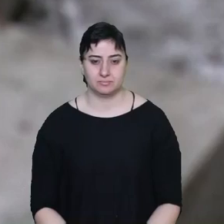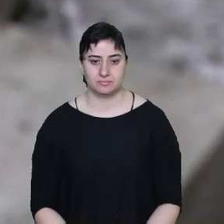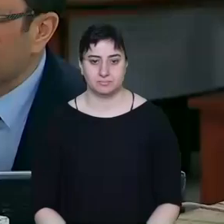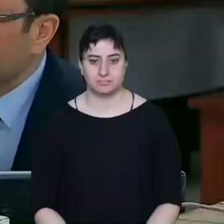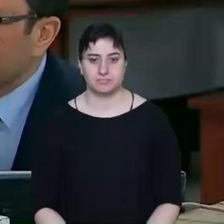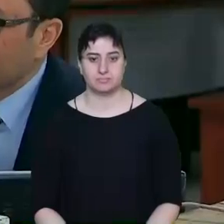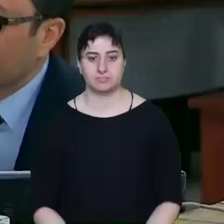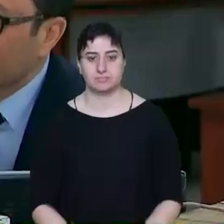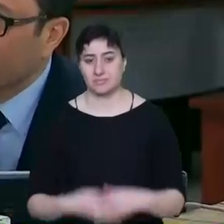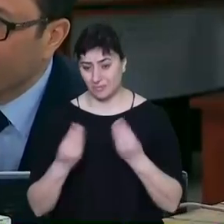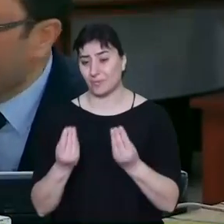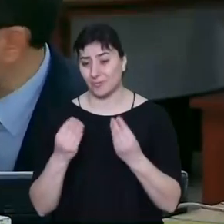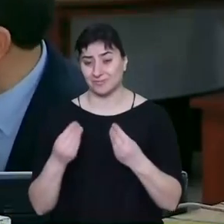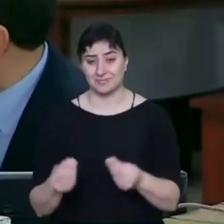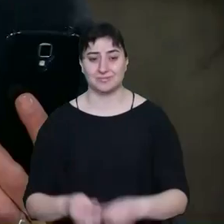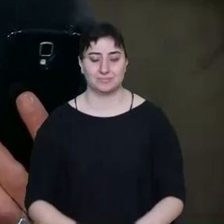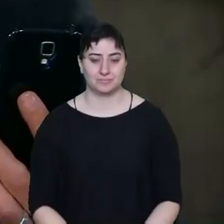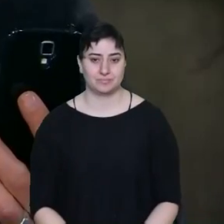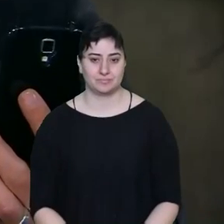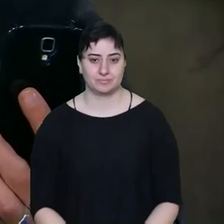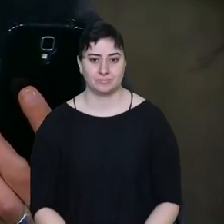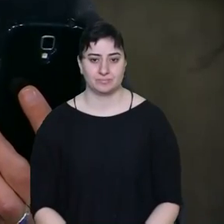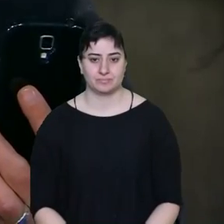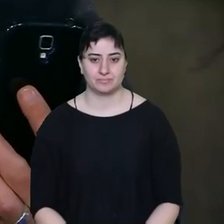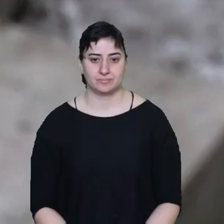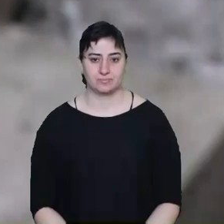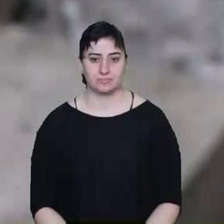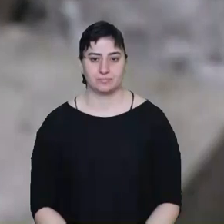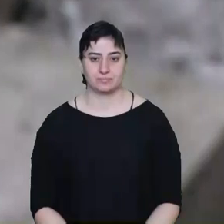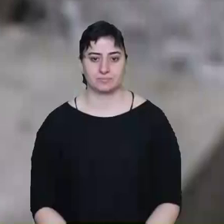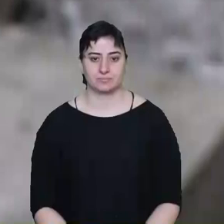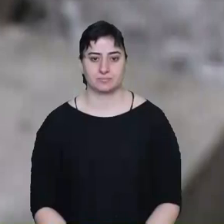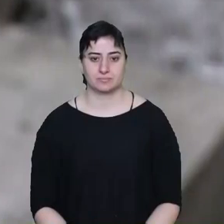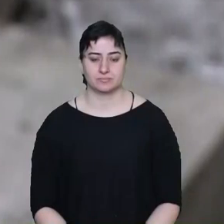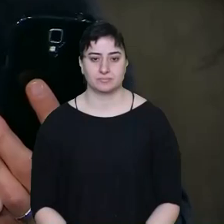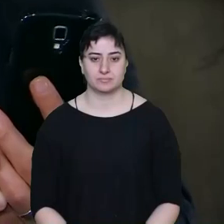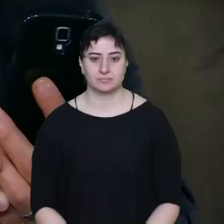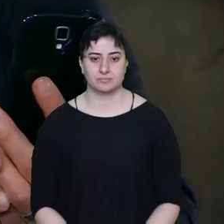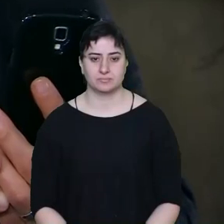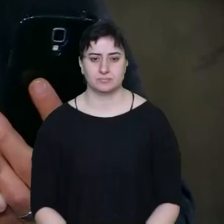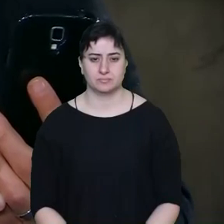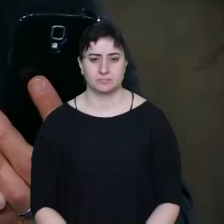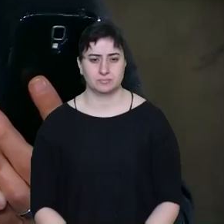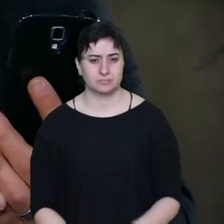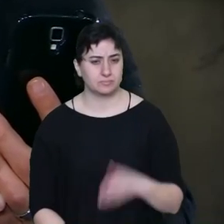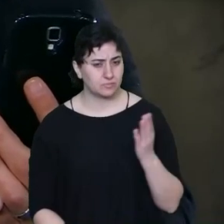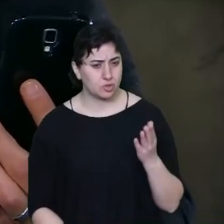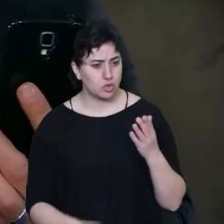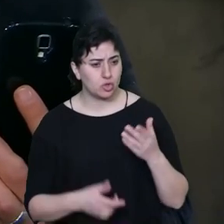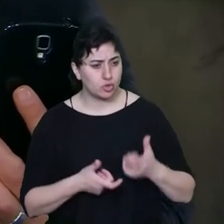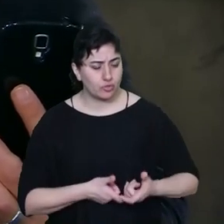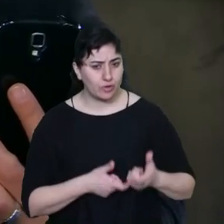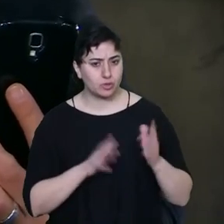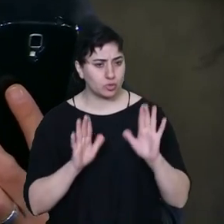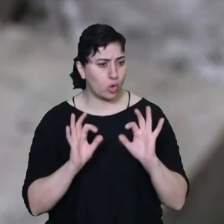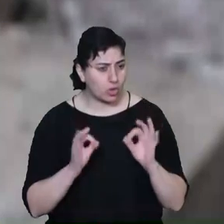Kimse işin ciddiyetinde değil. Biricik'i kaçıranlar telefondan merakla olup biteni izliyorlar. Allah bu ya, güvenlik müdahale